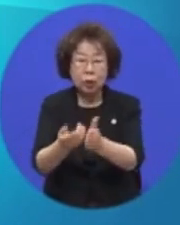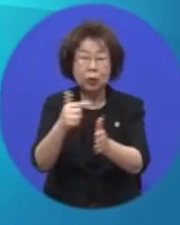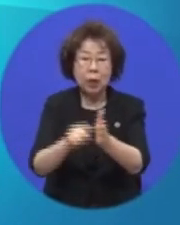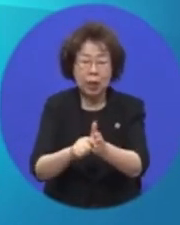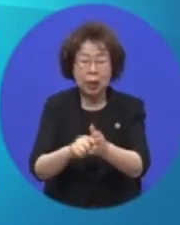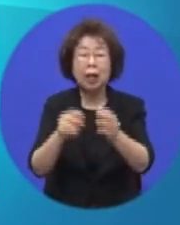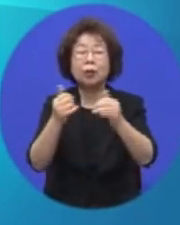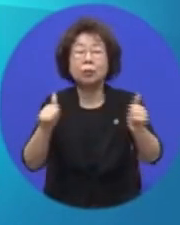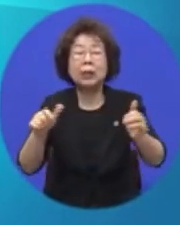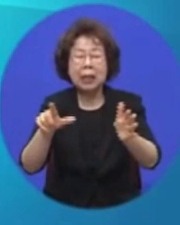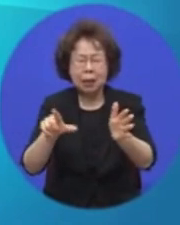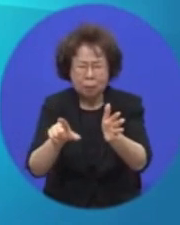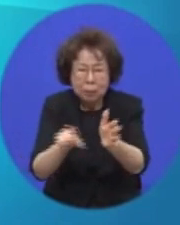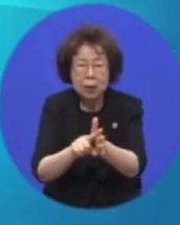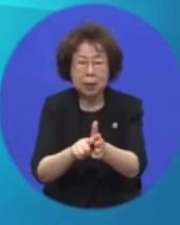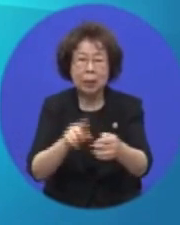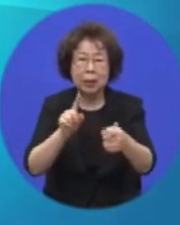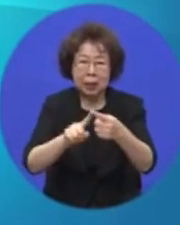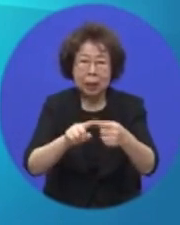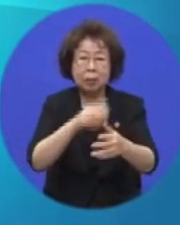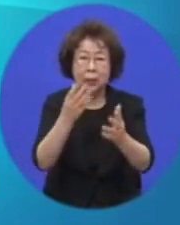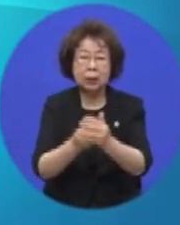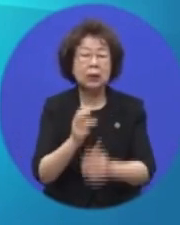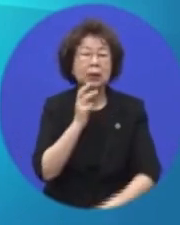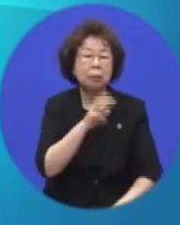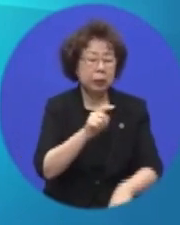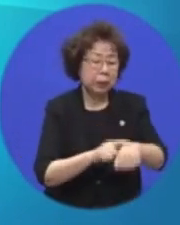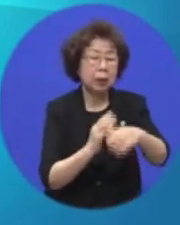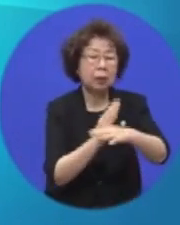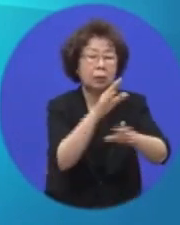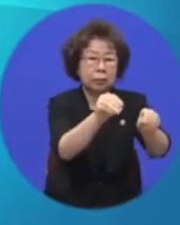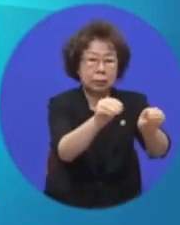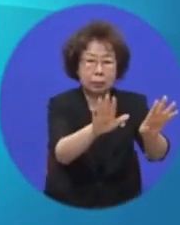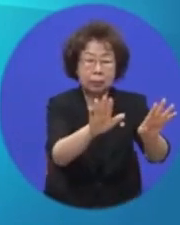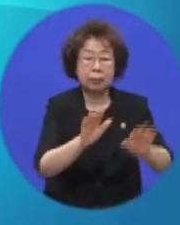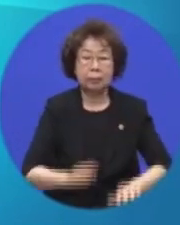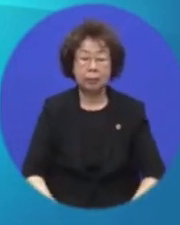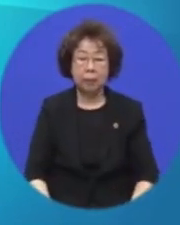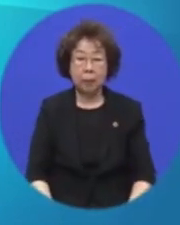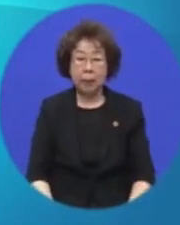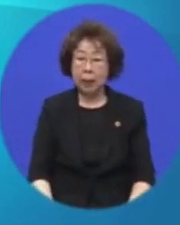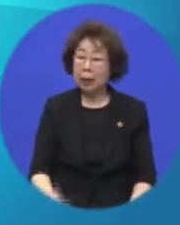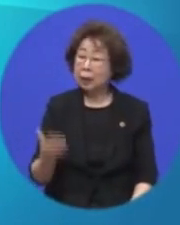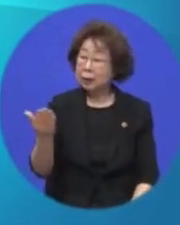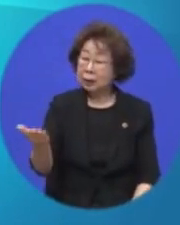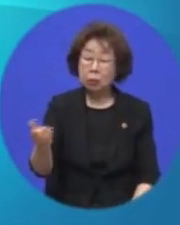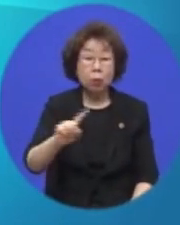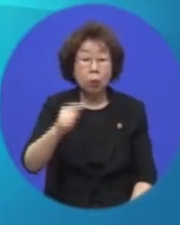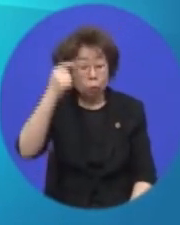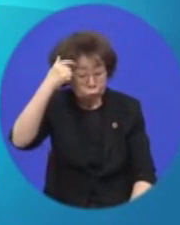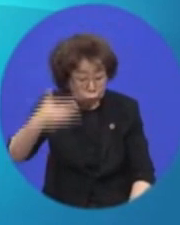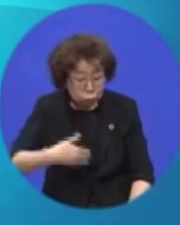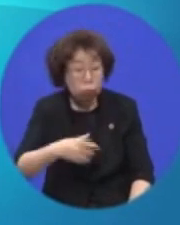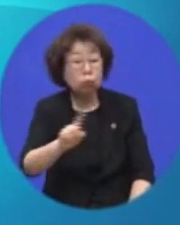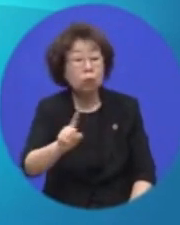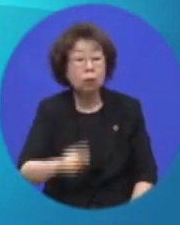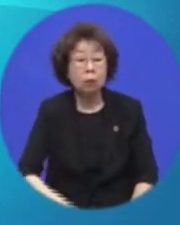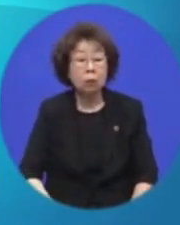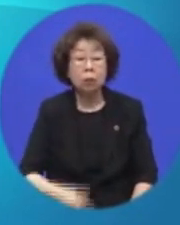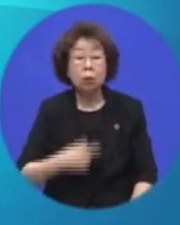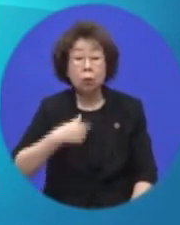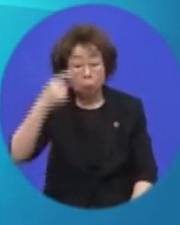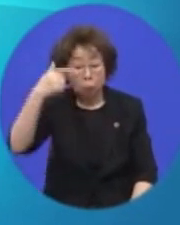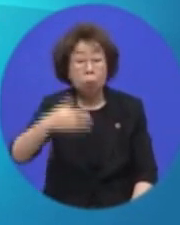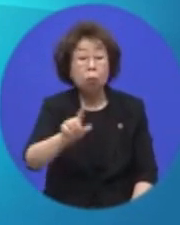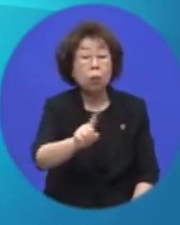정부에 대한 신뢰는 오히려 0 번 ng 30초 아경 것 같았습니다 예 장 후보 갤 수 없겠습니다 재난